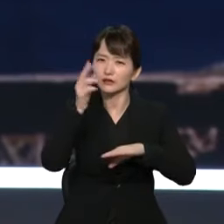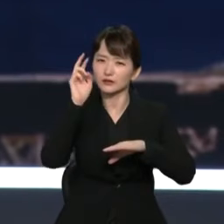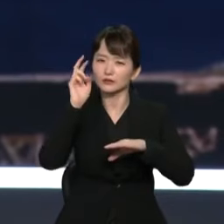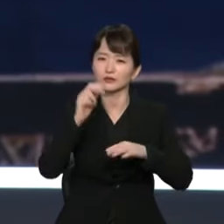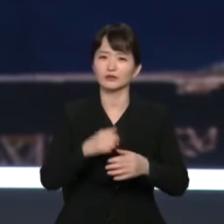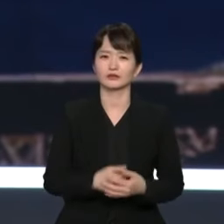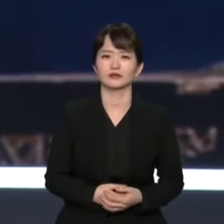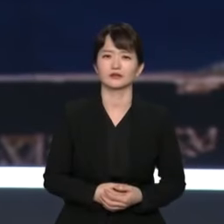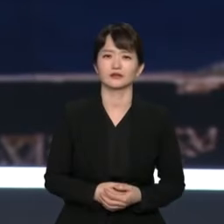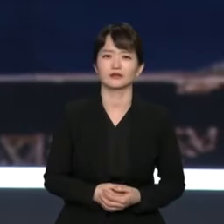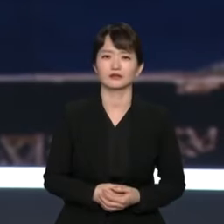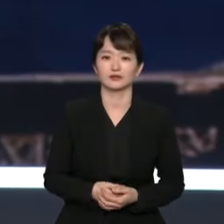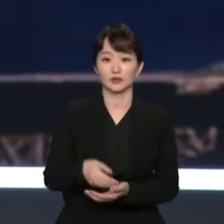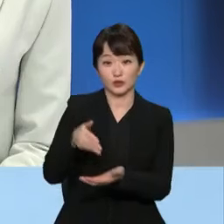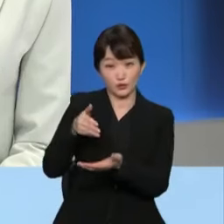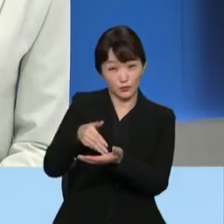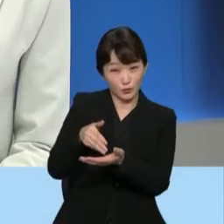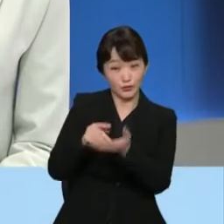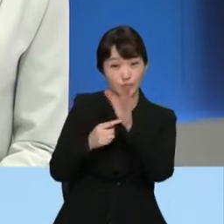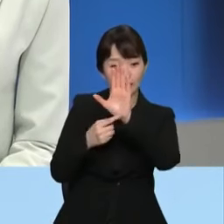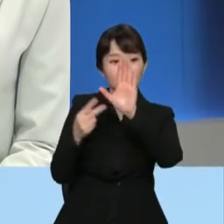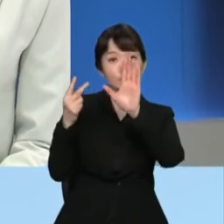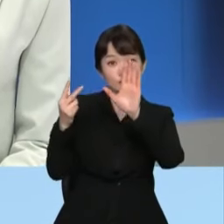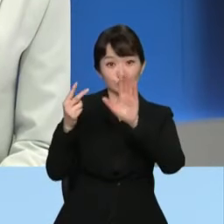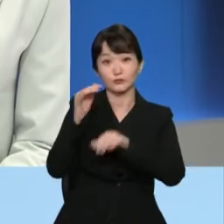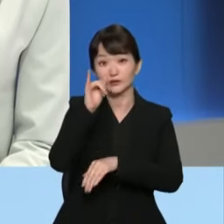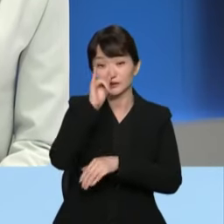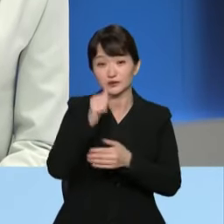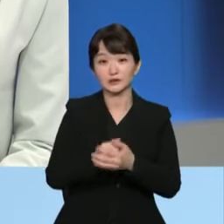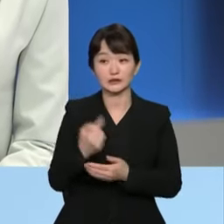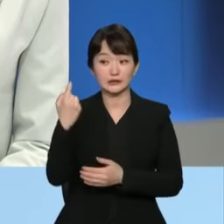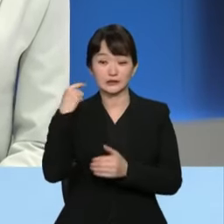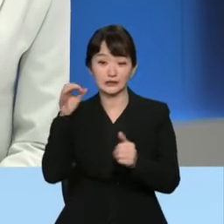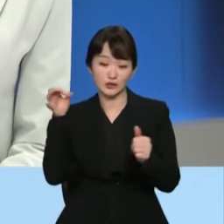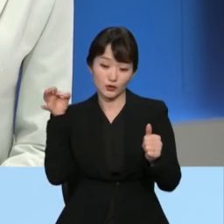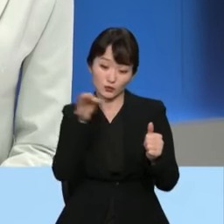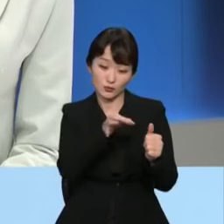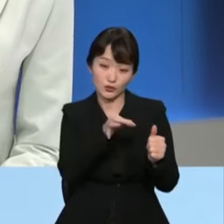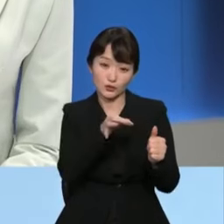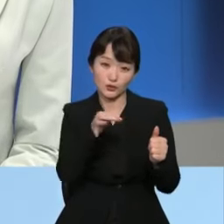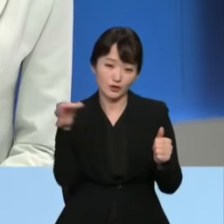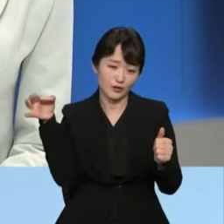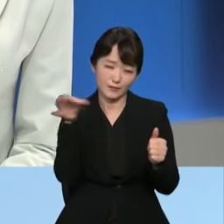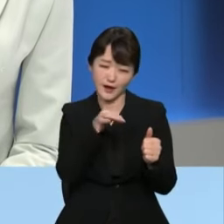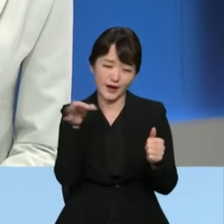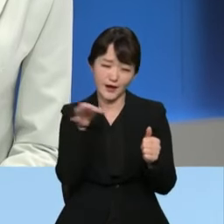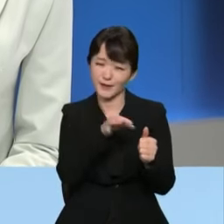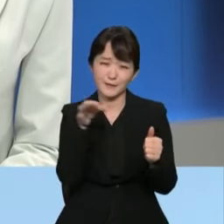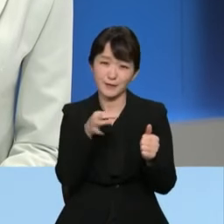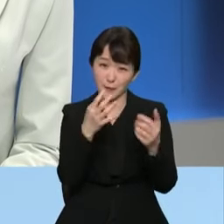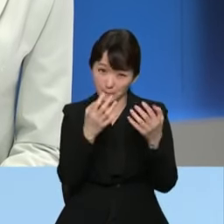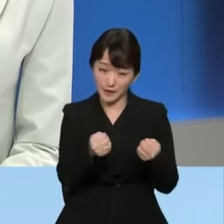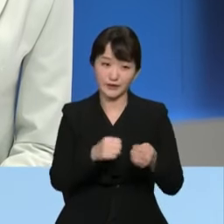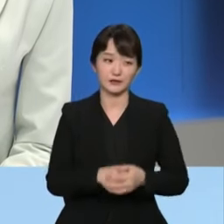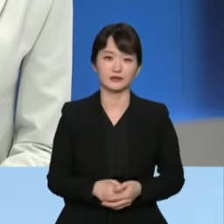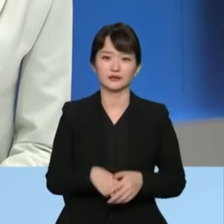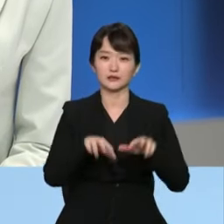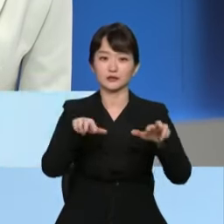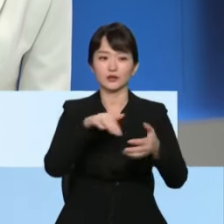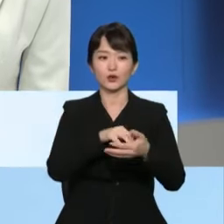어네 보도가 두 번 나갔잖아요네 후원금을 엄청 많이 보내 주셨다고 했는데 아 지금